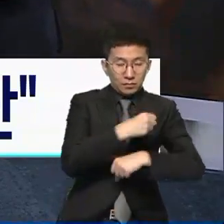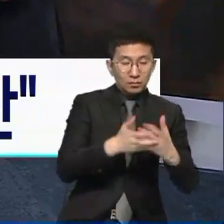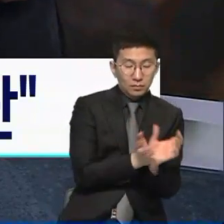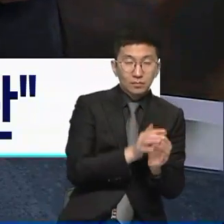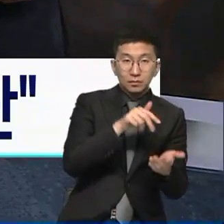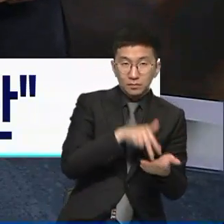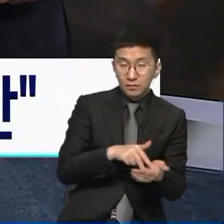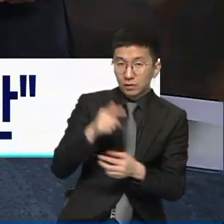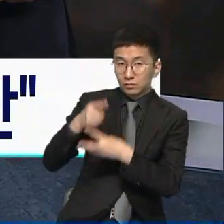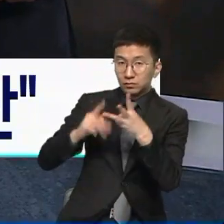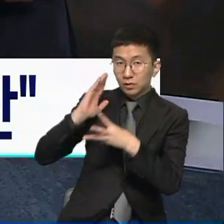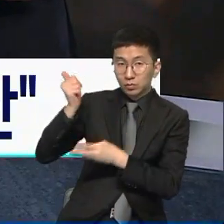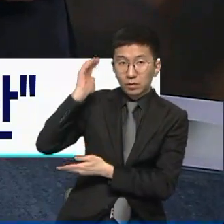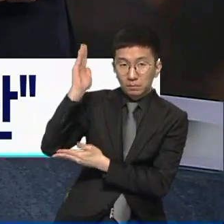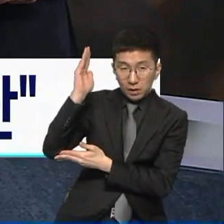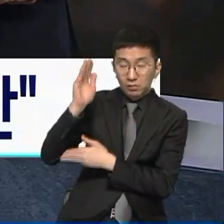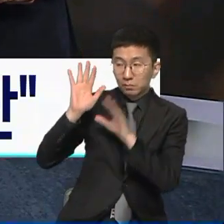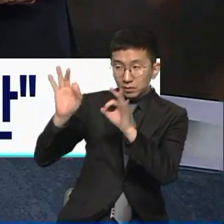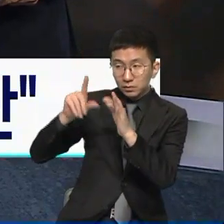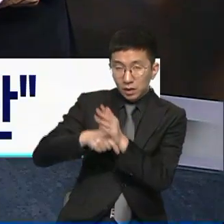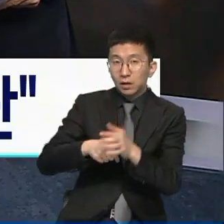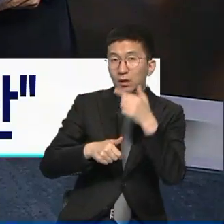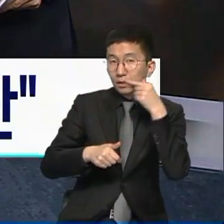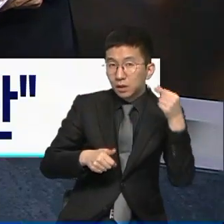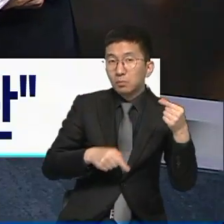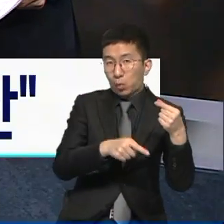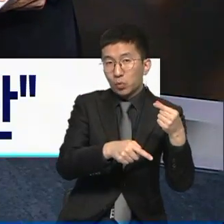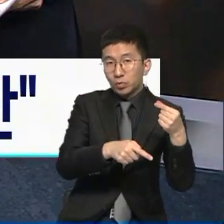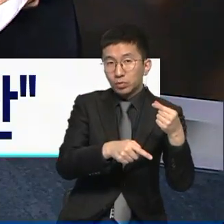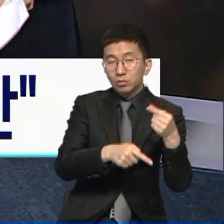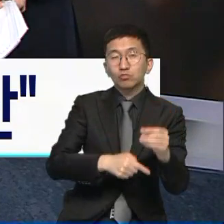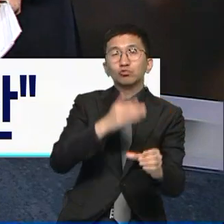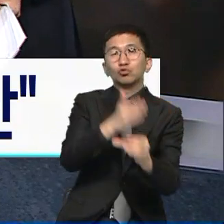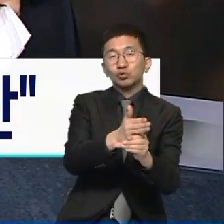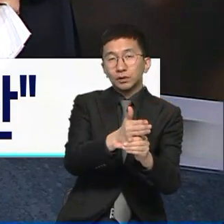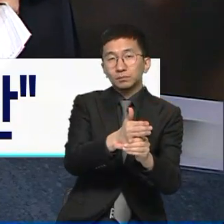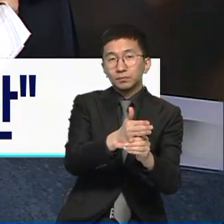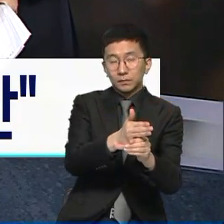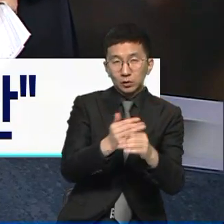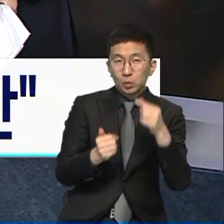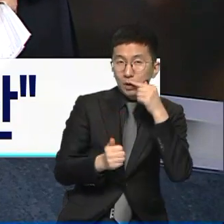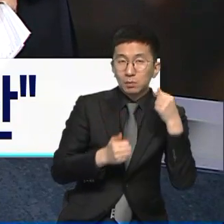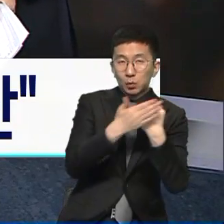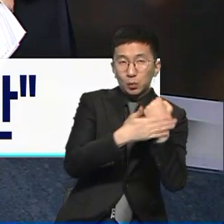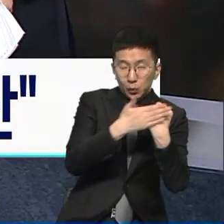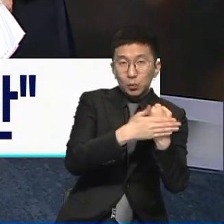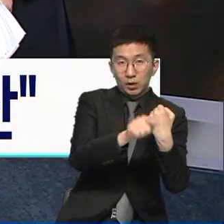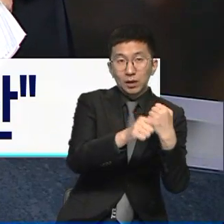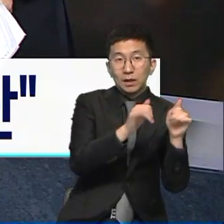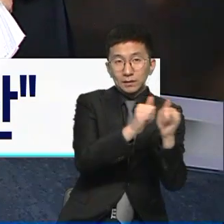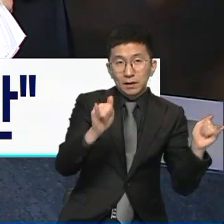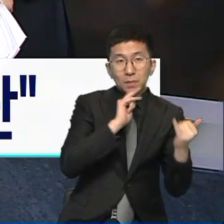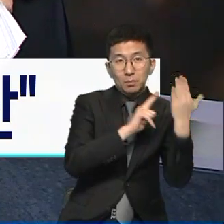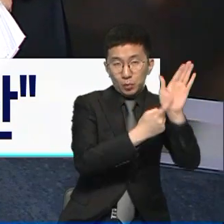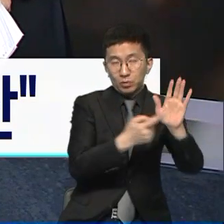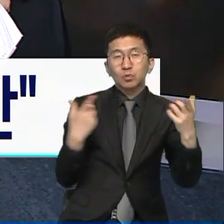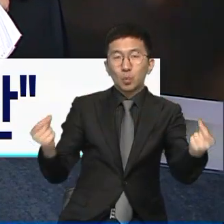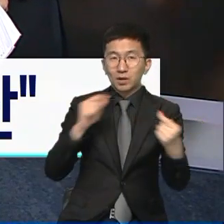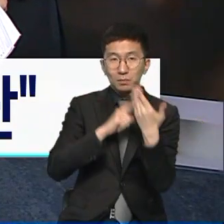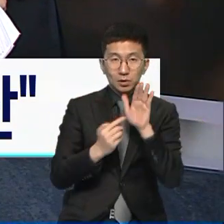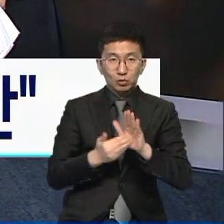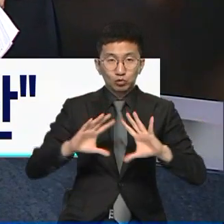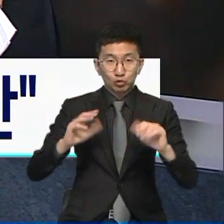민주당은 윤석열 대통령의 오늘 발언이 일본 우익들의 주장과 다를 바가 없다고 비판했습니다. 또 국회에